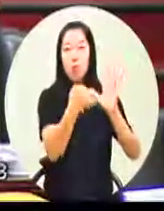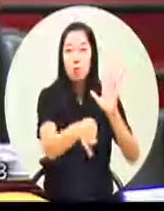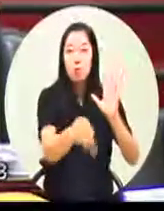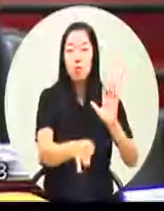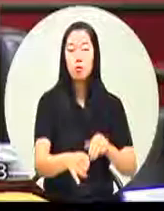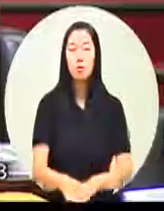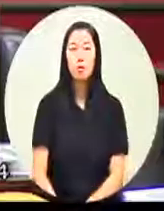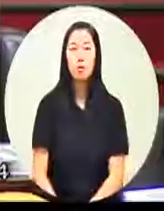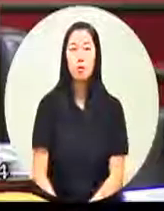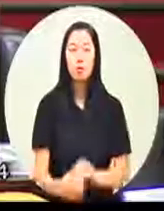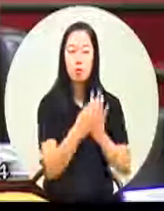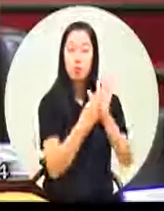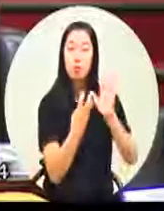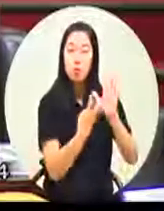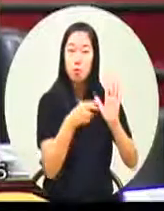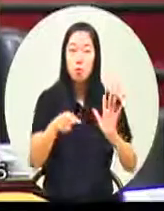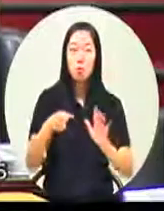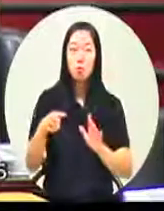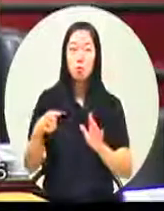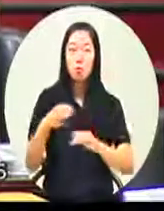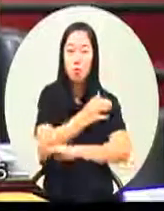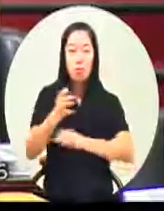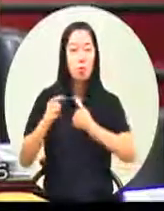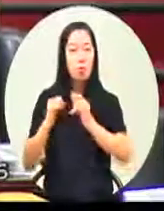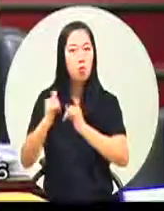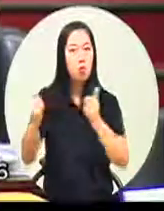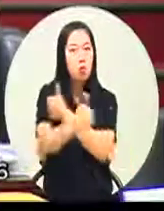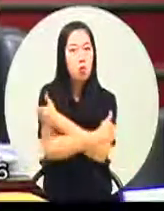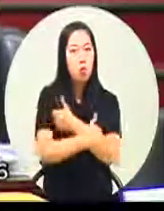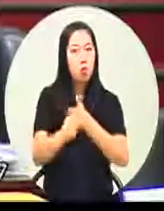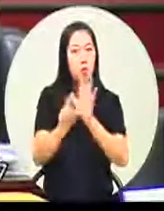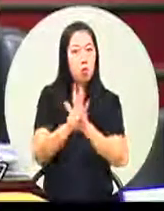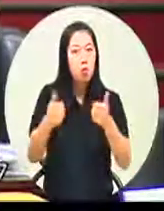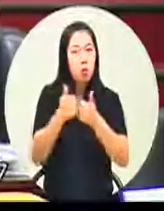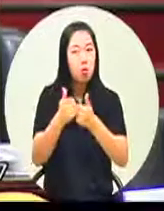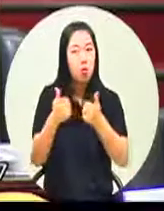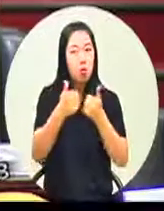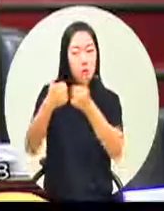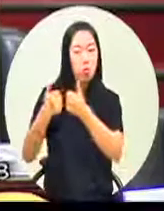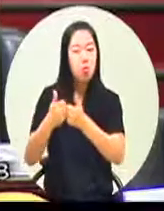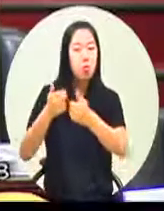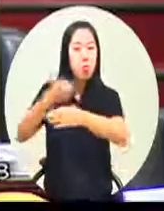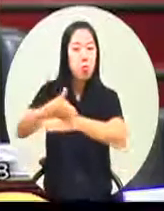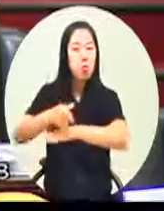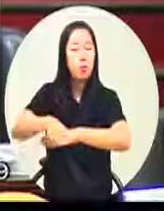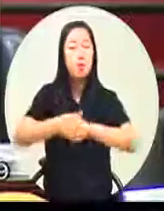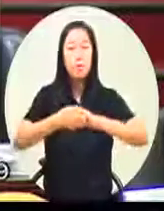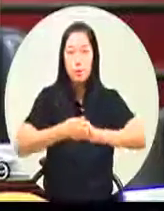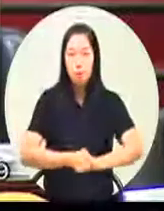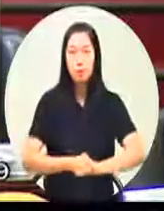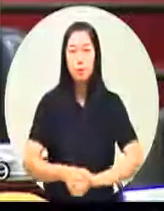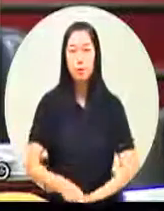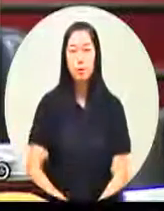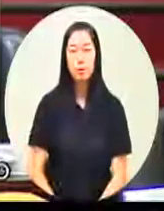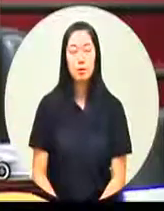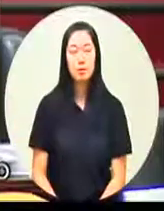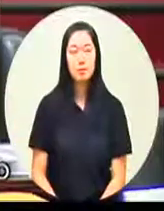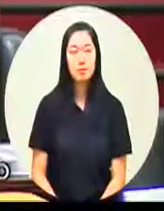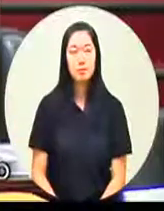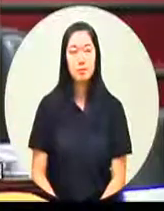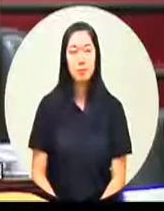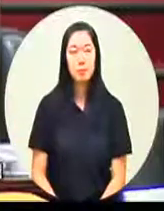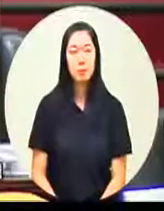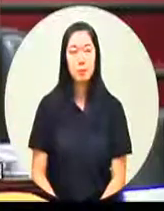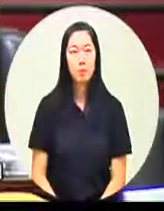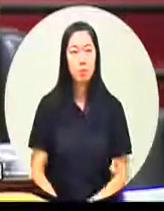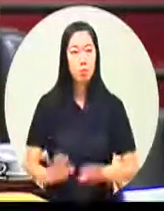是经过当时美浓证明代表会开会通过决定的名字啊，我